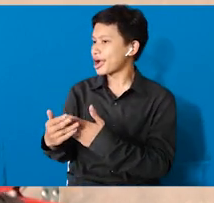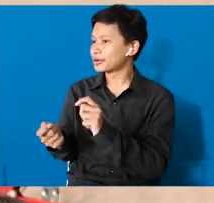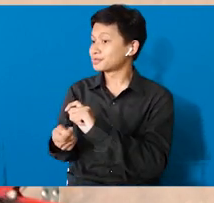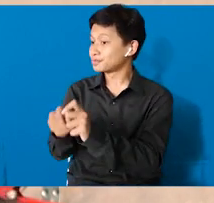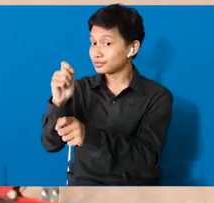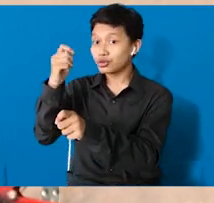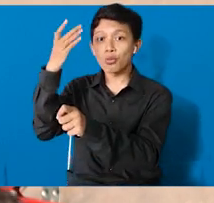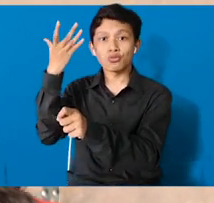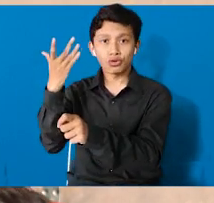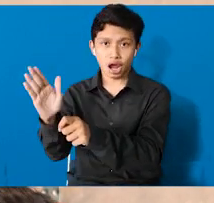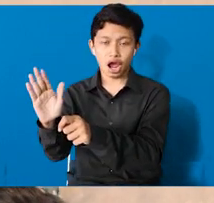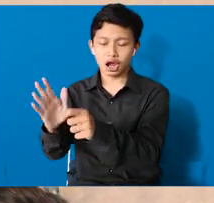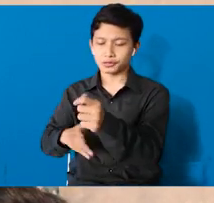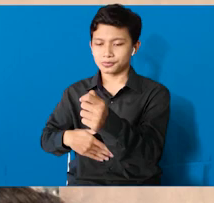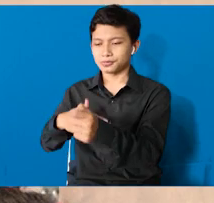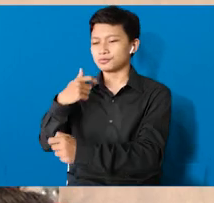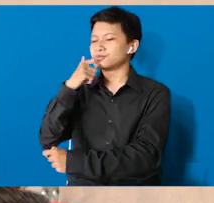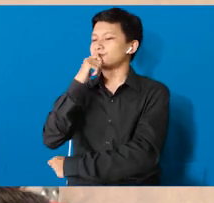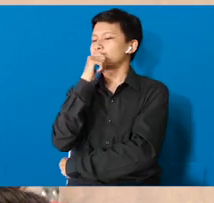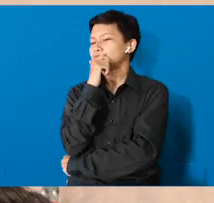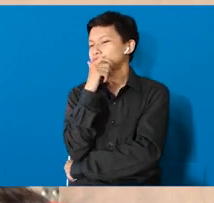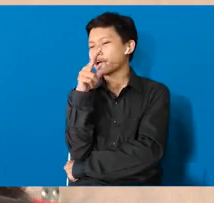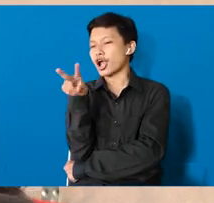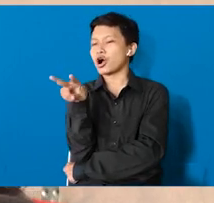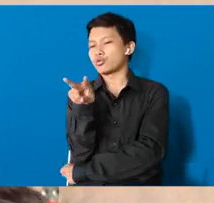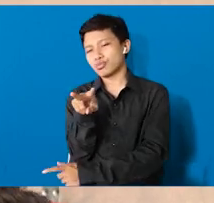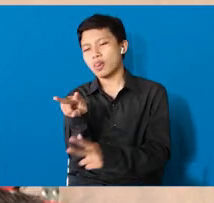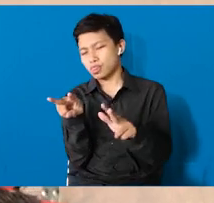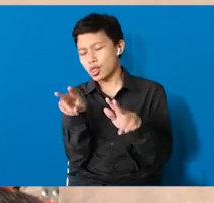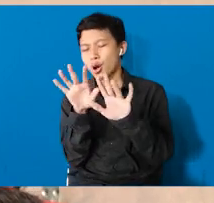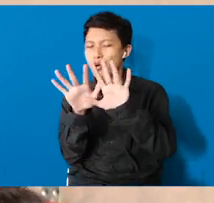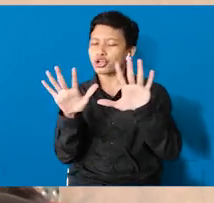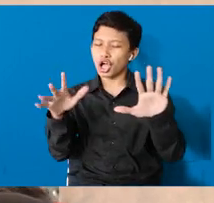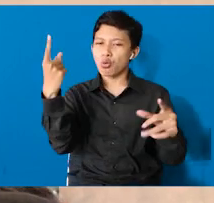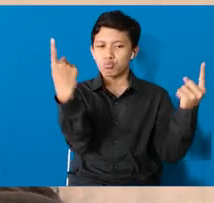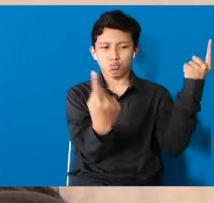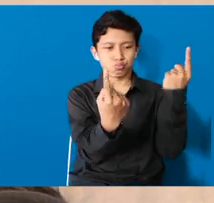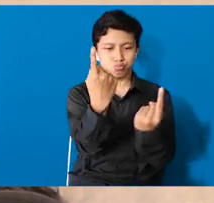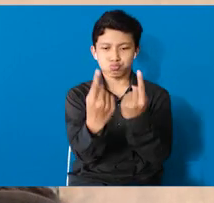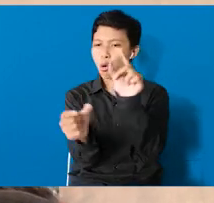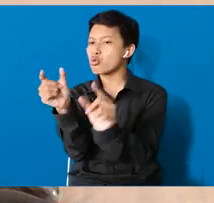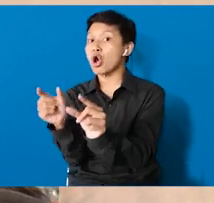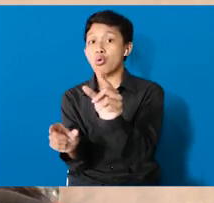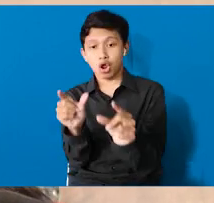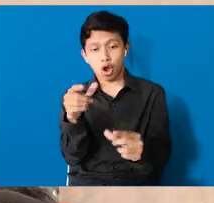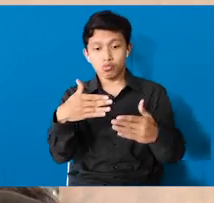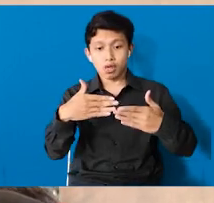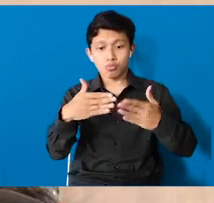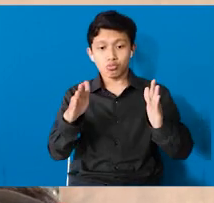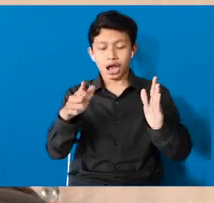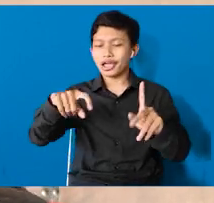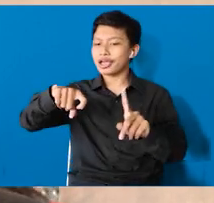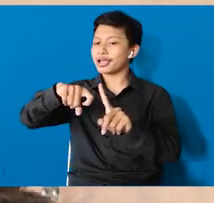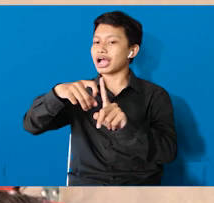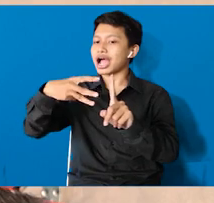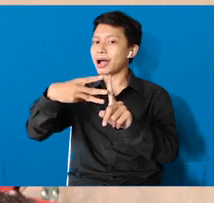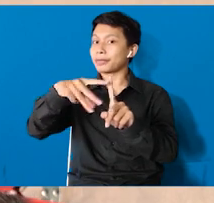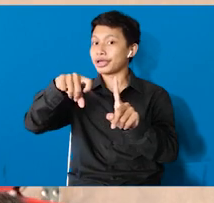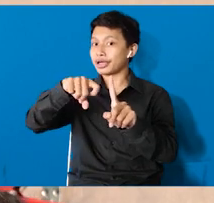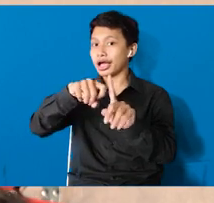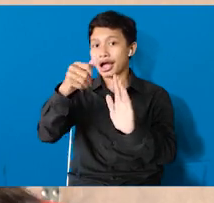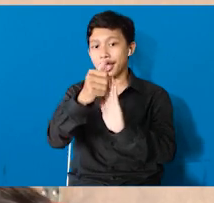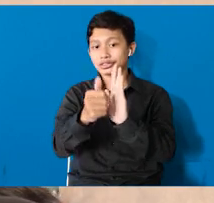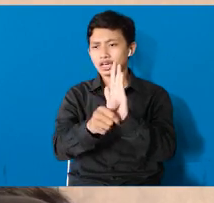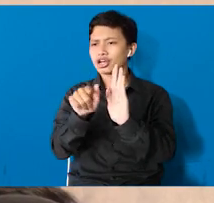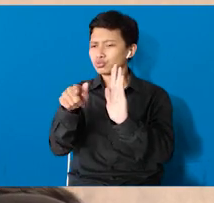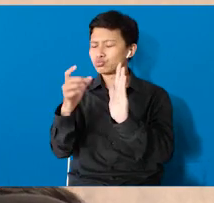di Sukorno ya, kami datang berbanyak orang untuk launching KDK bersinar ya Mas